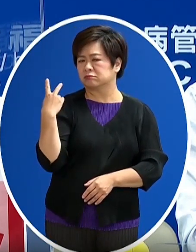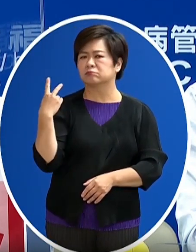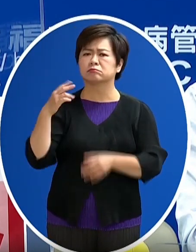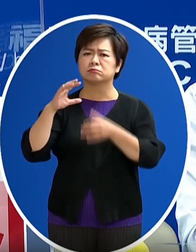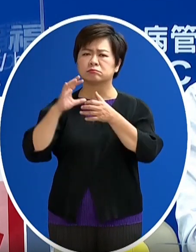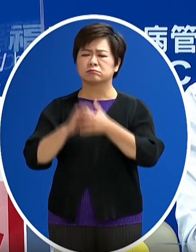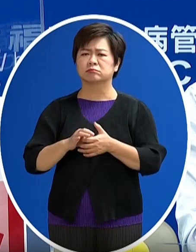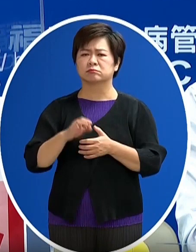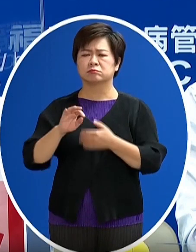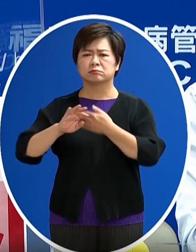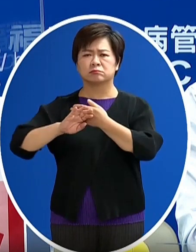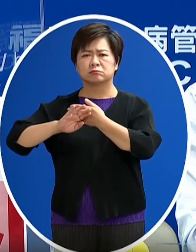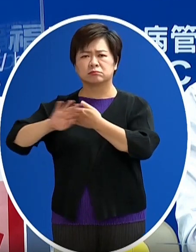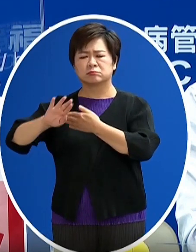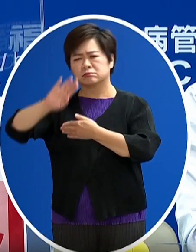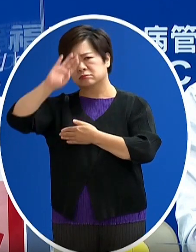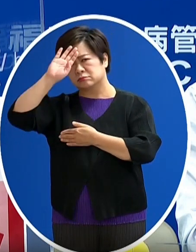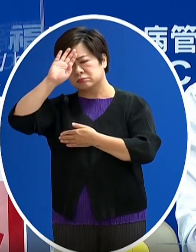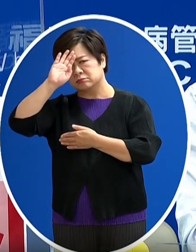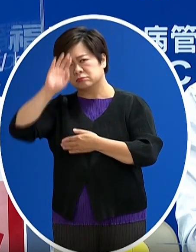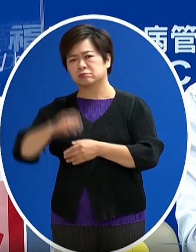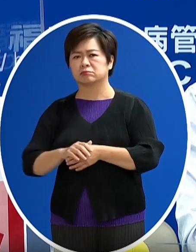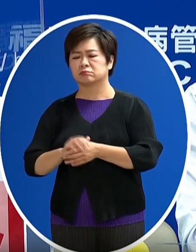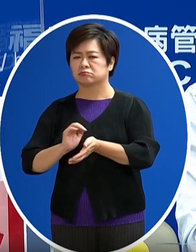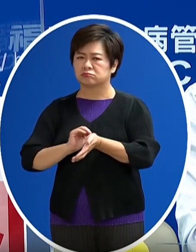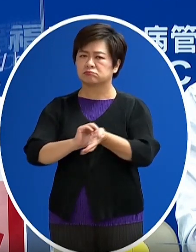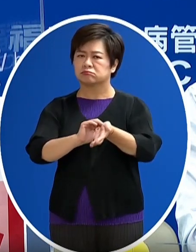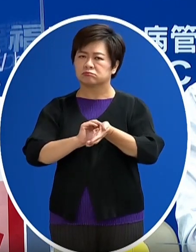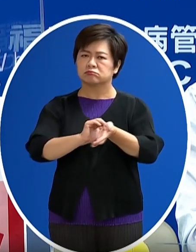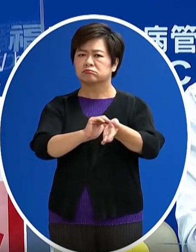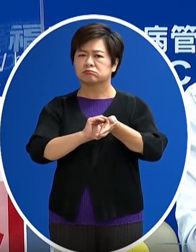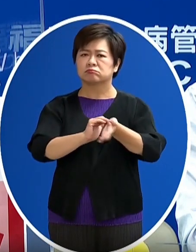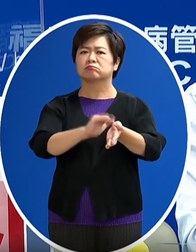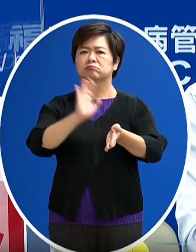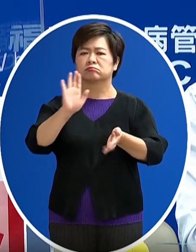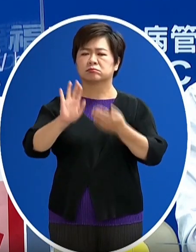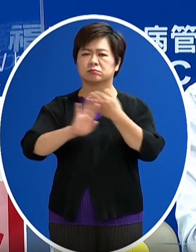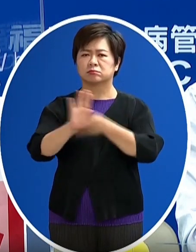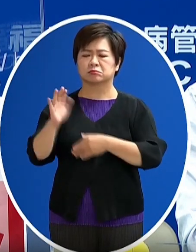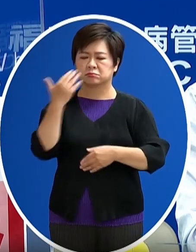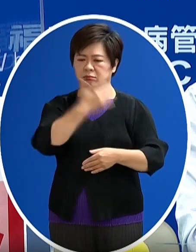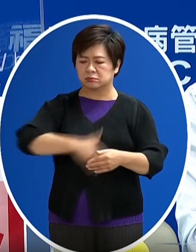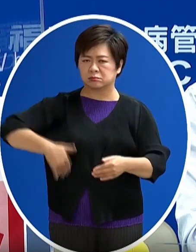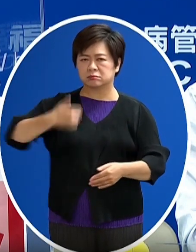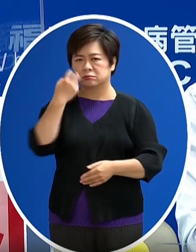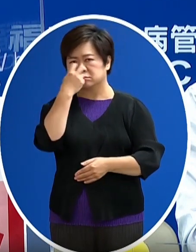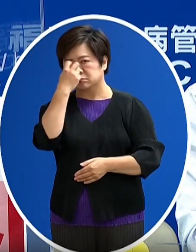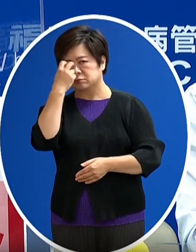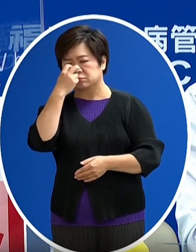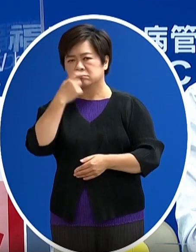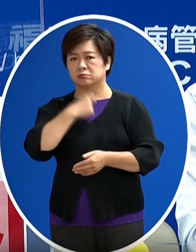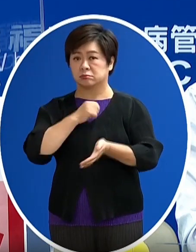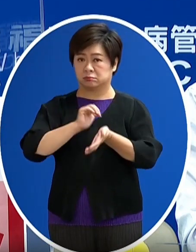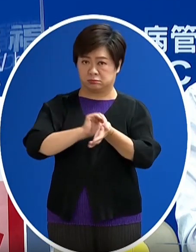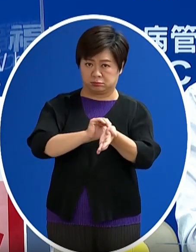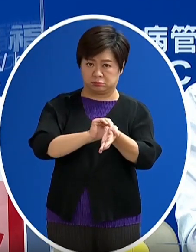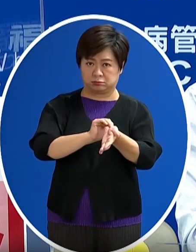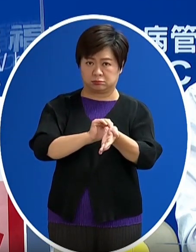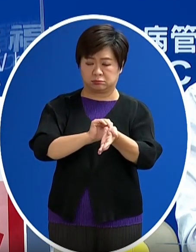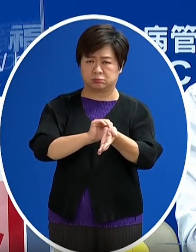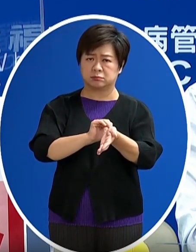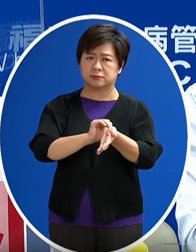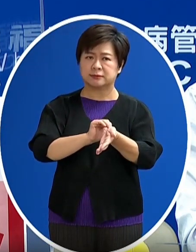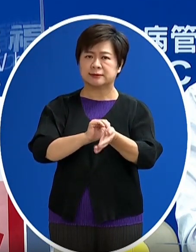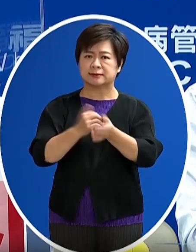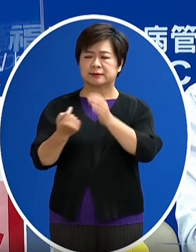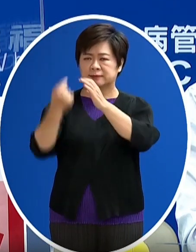在有其他的一个病，他有持续在看，那因为有其他病需要做，应该是说是侵